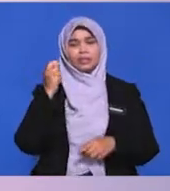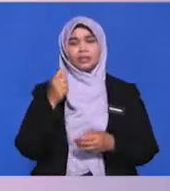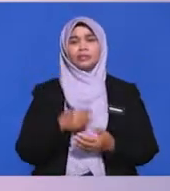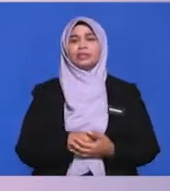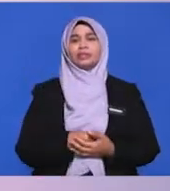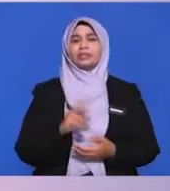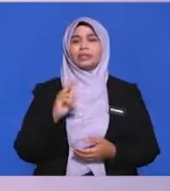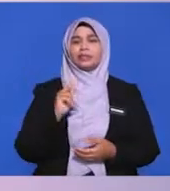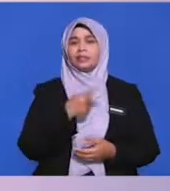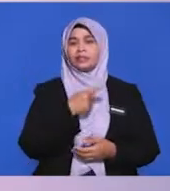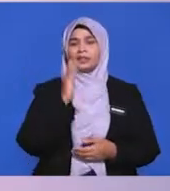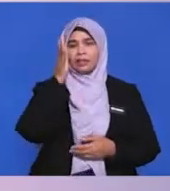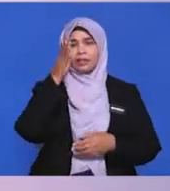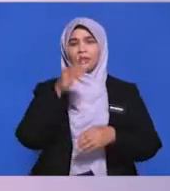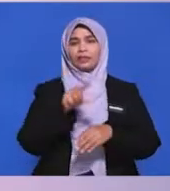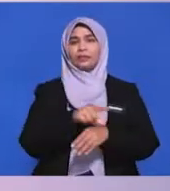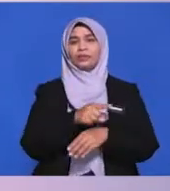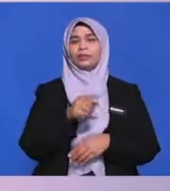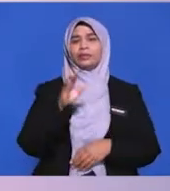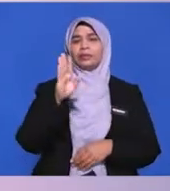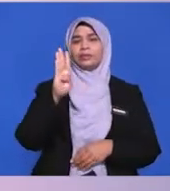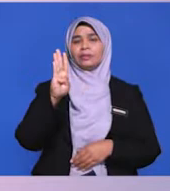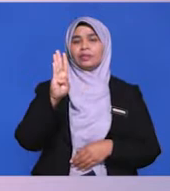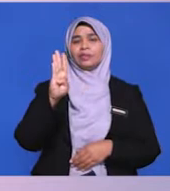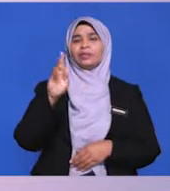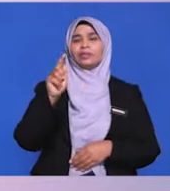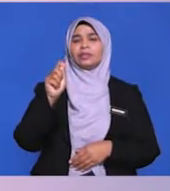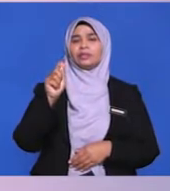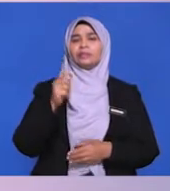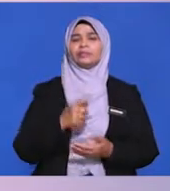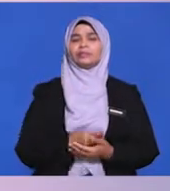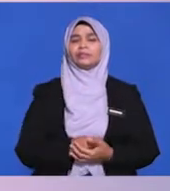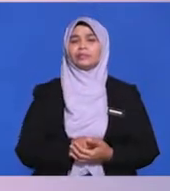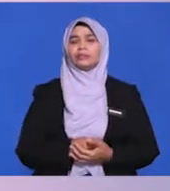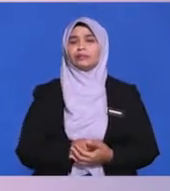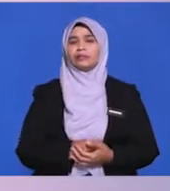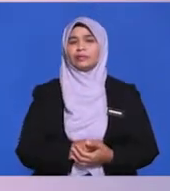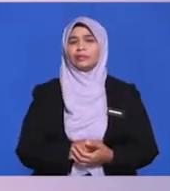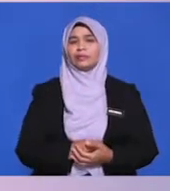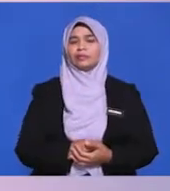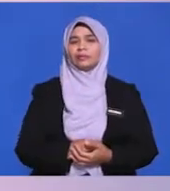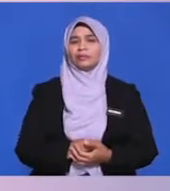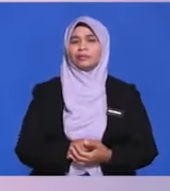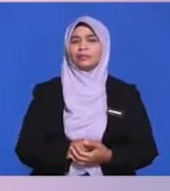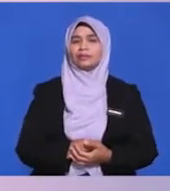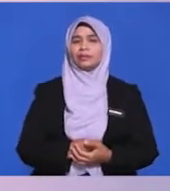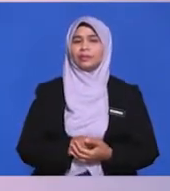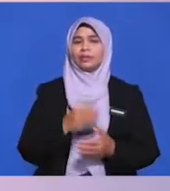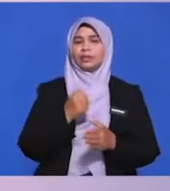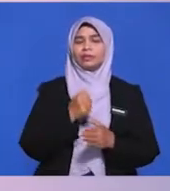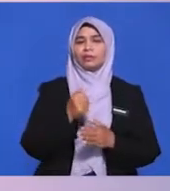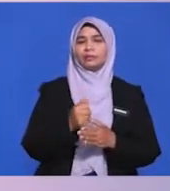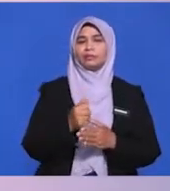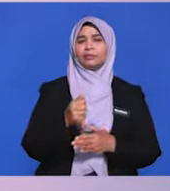kita akan menggunakan akronim pakbul cari papan bermutu tinggi atau